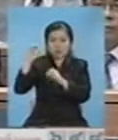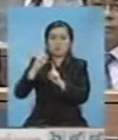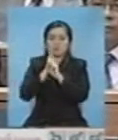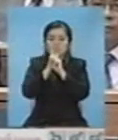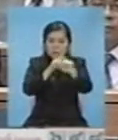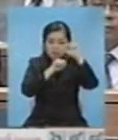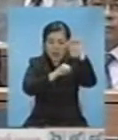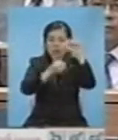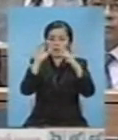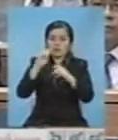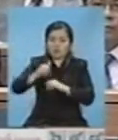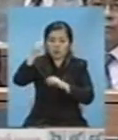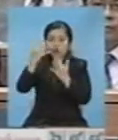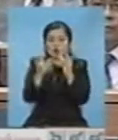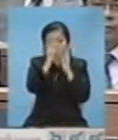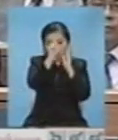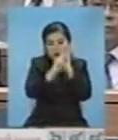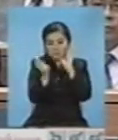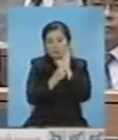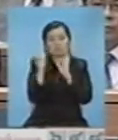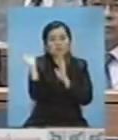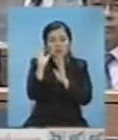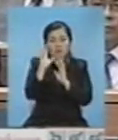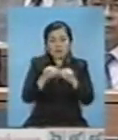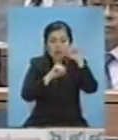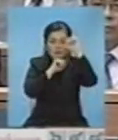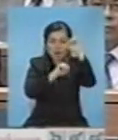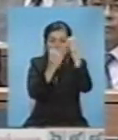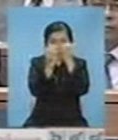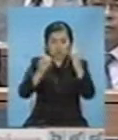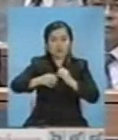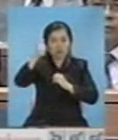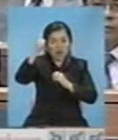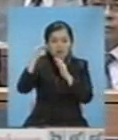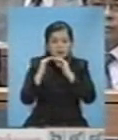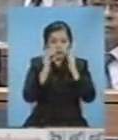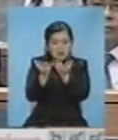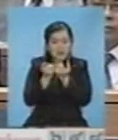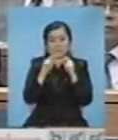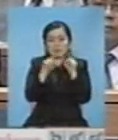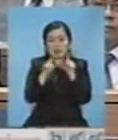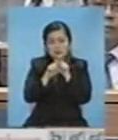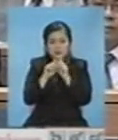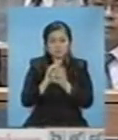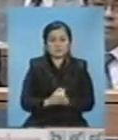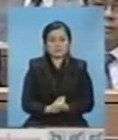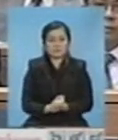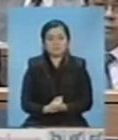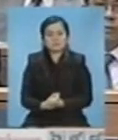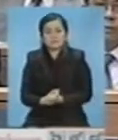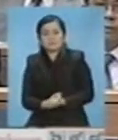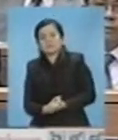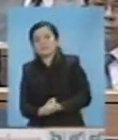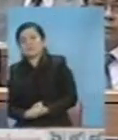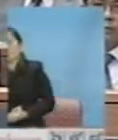ช้ไม่ต้องรอกฎหมายบัญญัติไม่ว่าจะเป็นสิทธิในกระบวนการยุติธรรมสิทธิเสรี